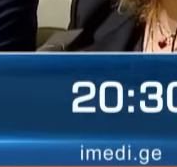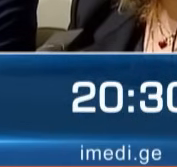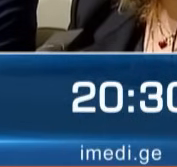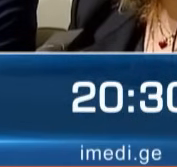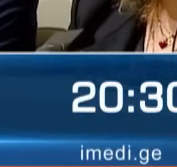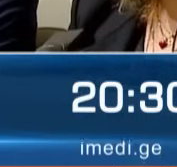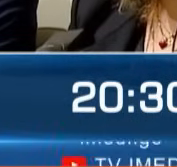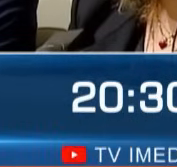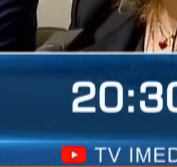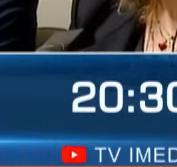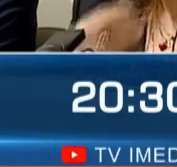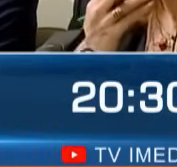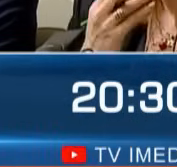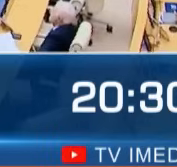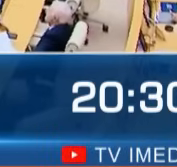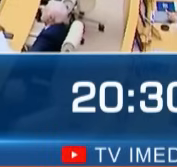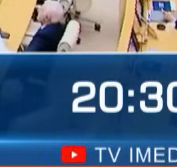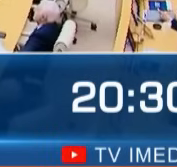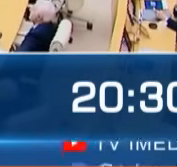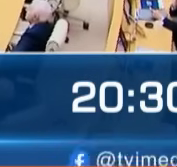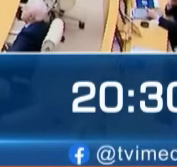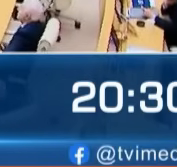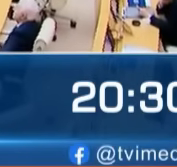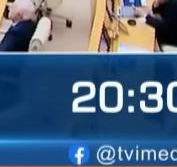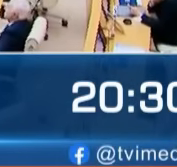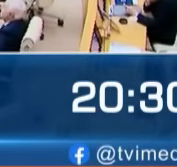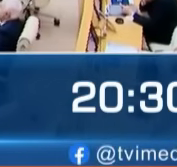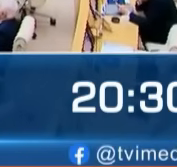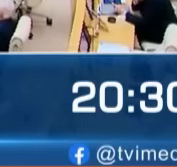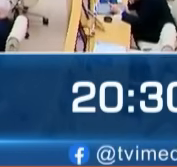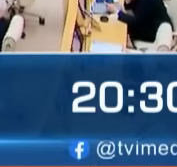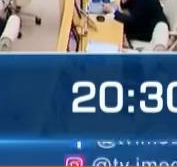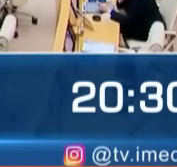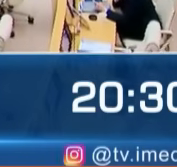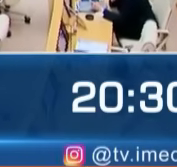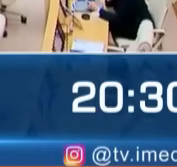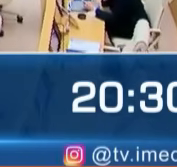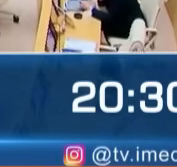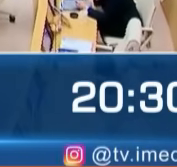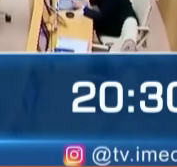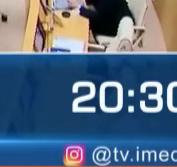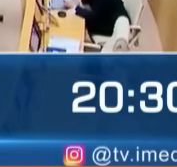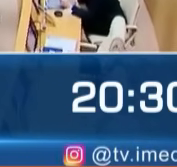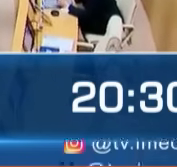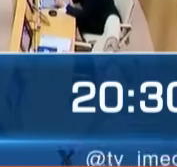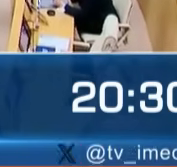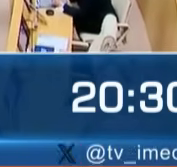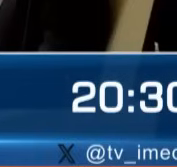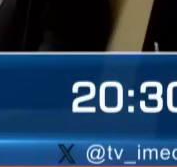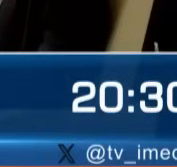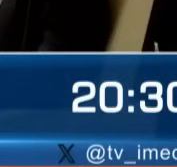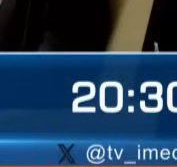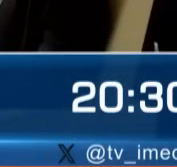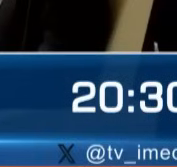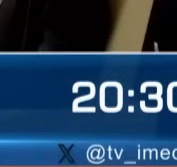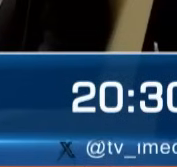და მათი განცხადებებიდან ჩვენ დღეს კიდევ ერთხელ მოვისმინეთ რომ საქართველოს ადგილი გახლავთ ერთიან ევროპულ ოჯახში. Პირველი